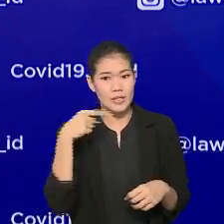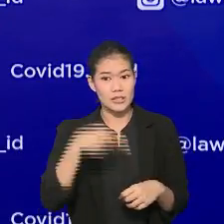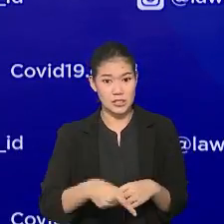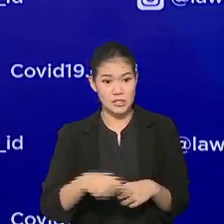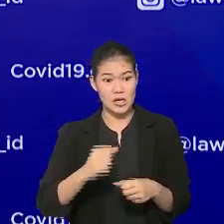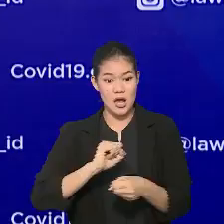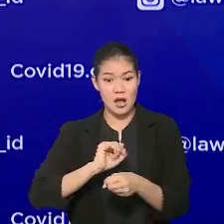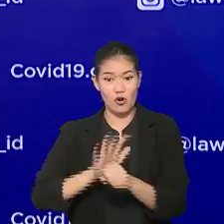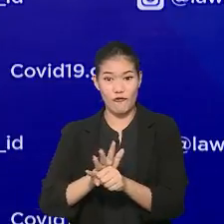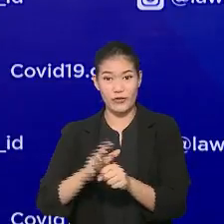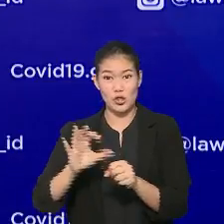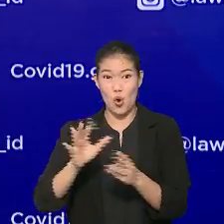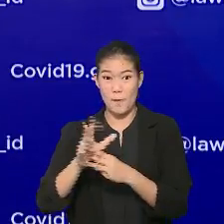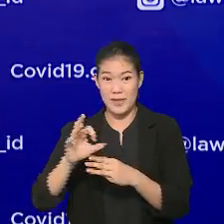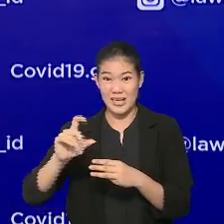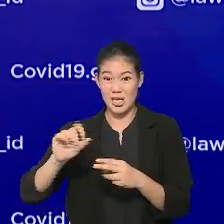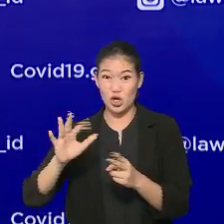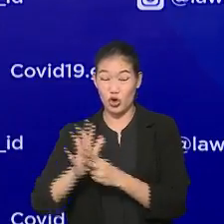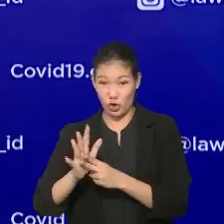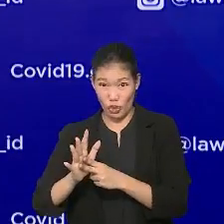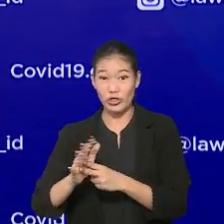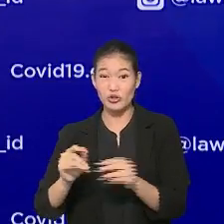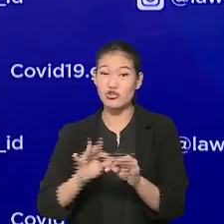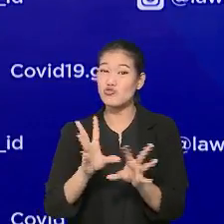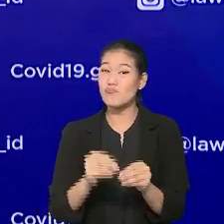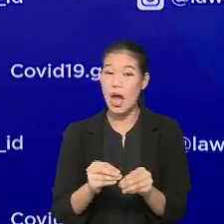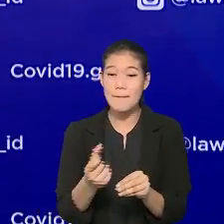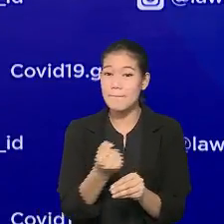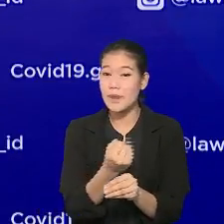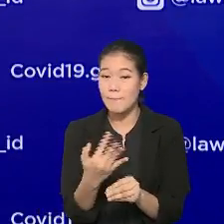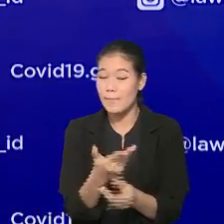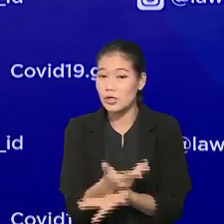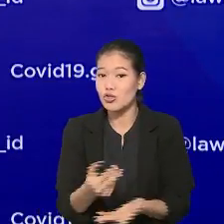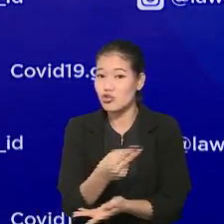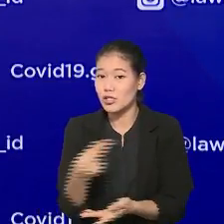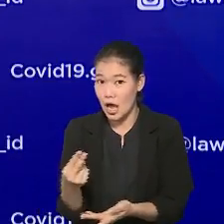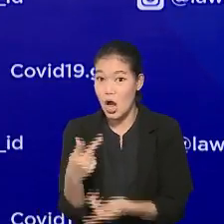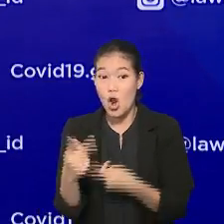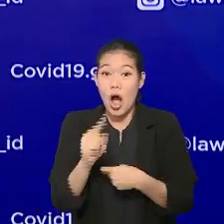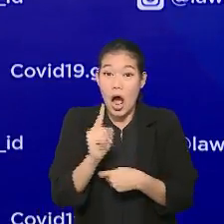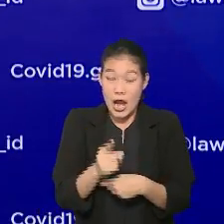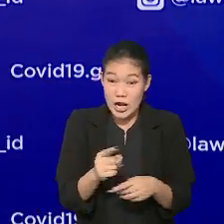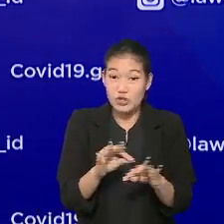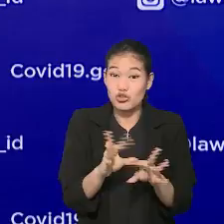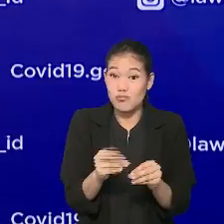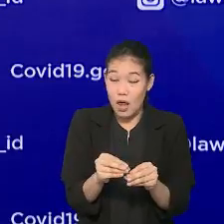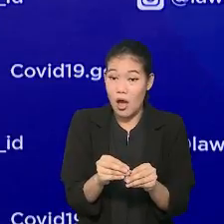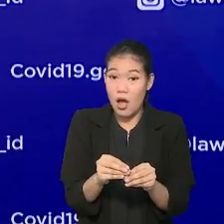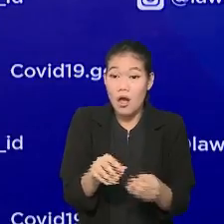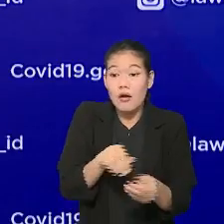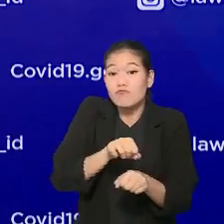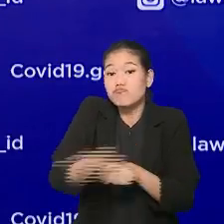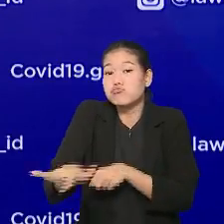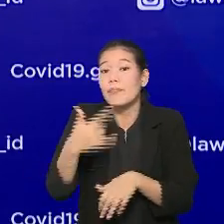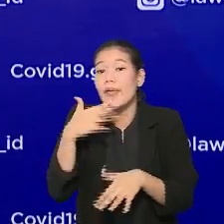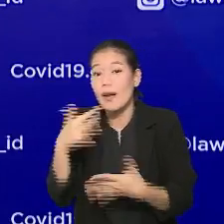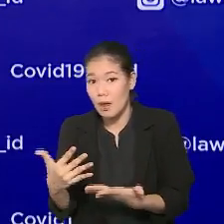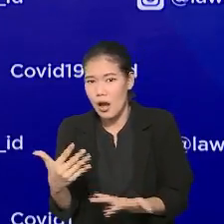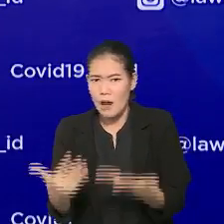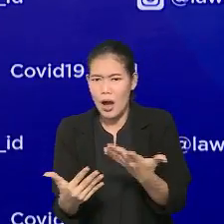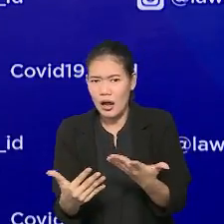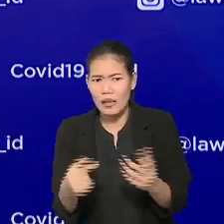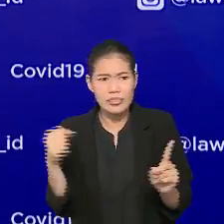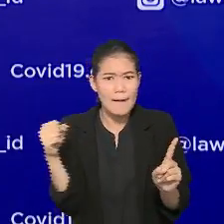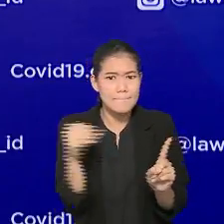di Indonesia, dan jika sudah ada, bagaimana riwayat penularannya? Nantinya apakah akan mengubah kebijakan Natal dan Tahun Baru